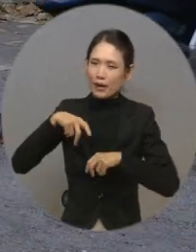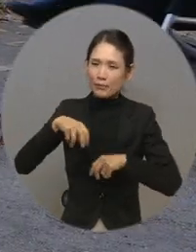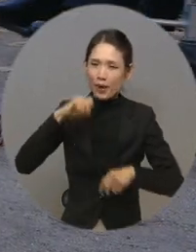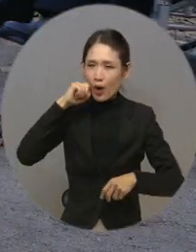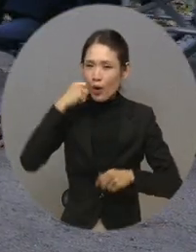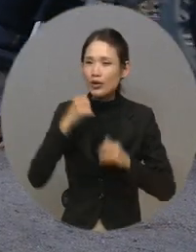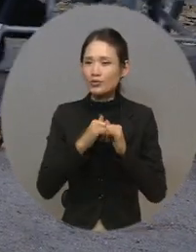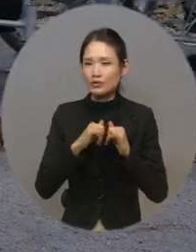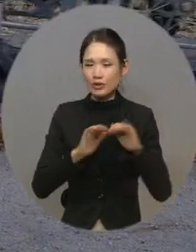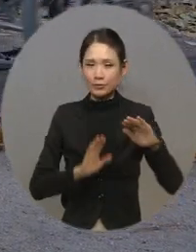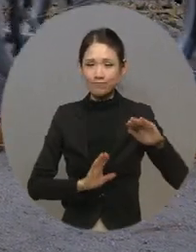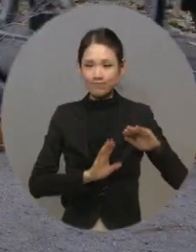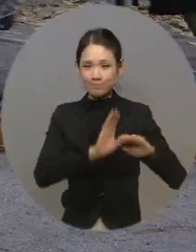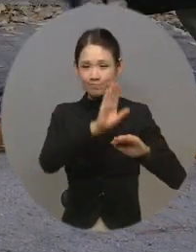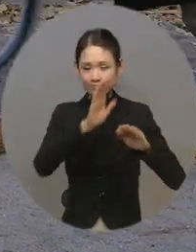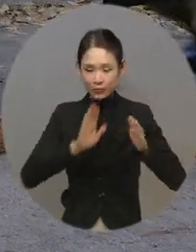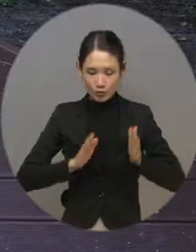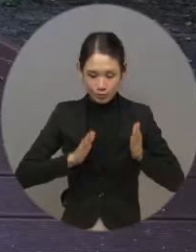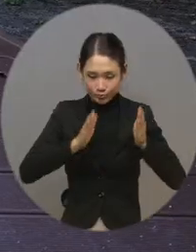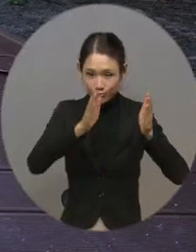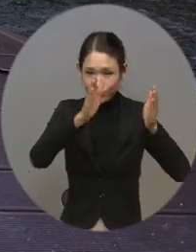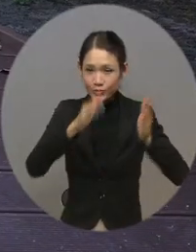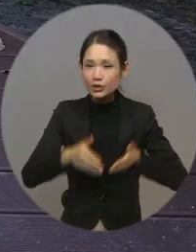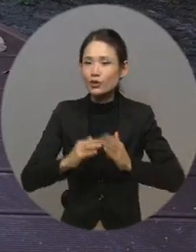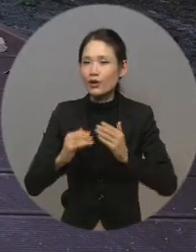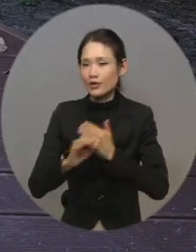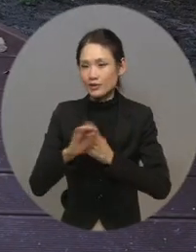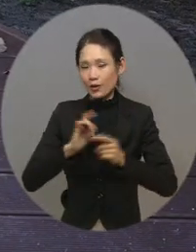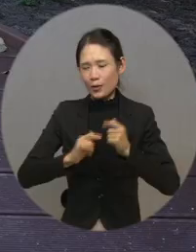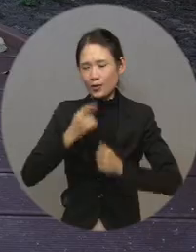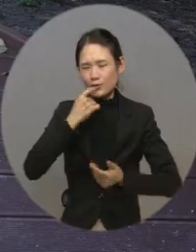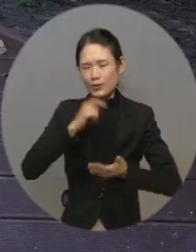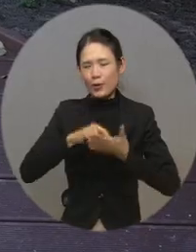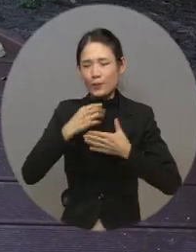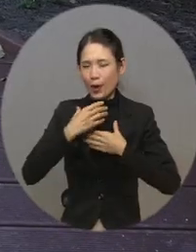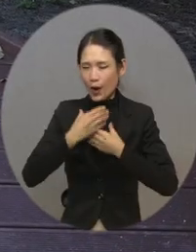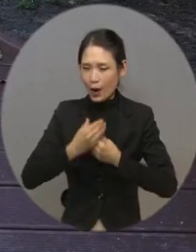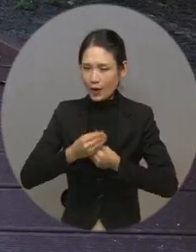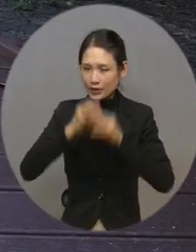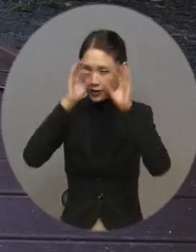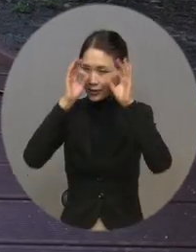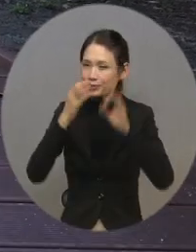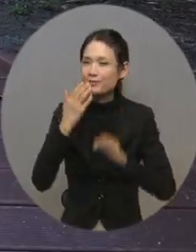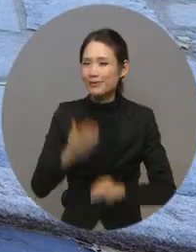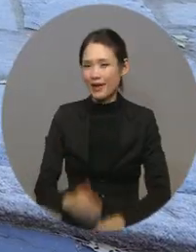이렇게 경사로를 설치해 보다 편리하게 중화전을 관람하실 수 있습니다.